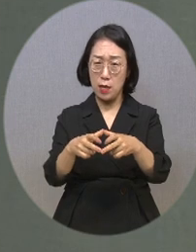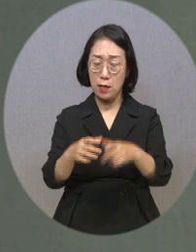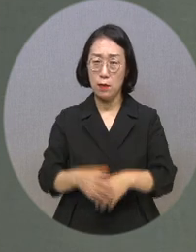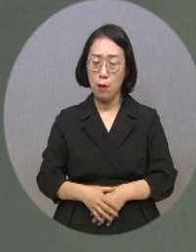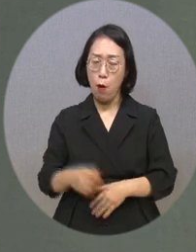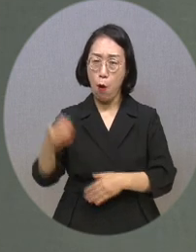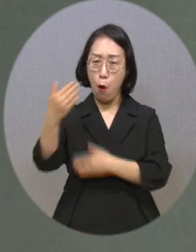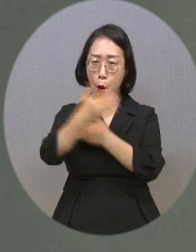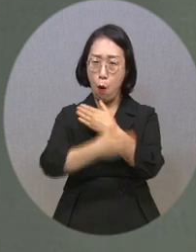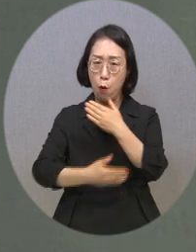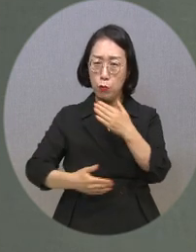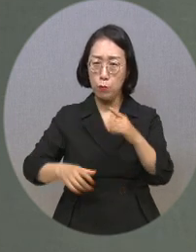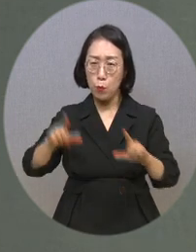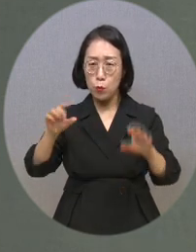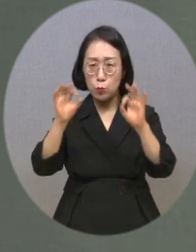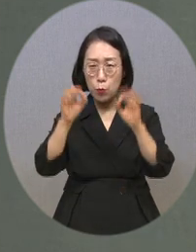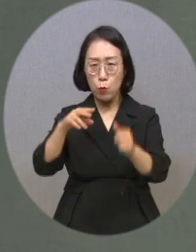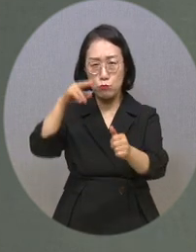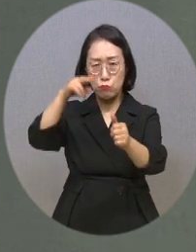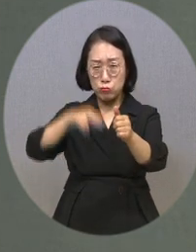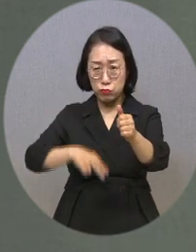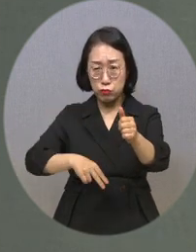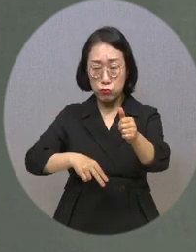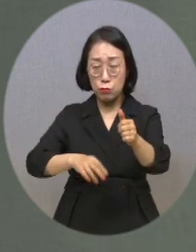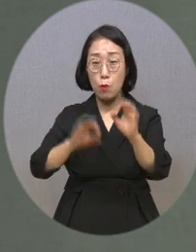의학 모습 자체에서 볼 수가 있는데